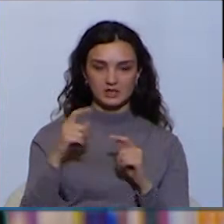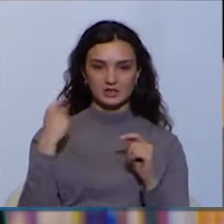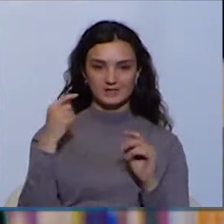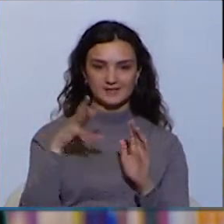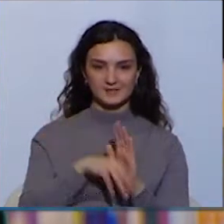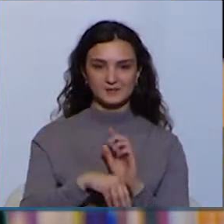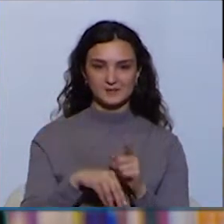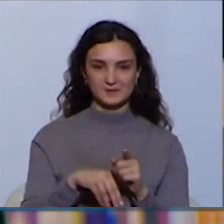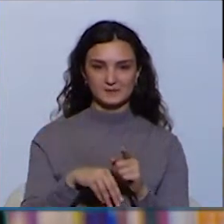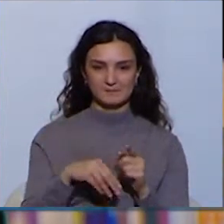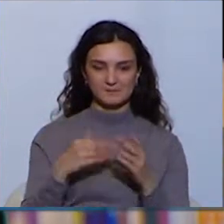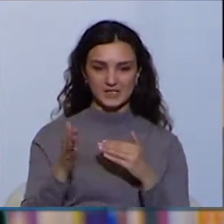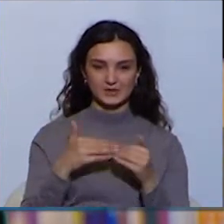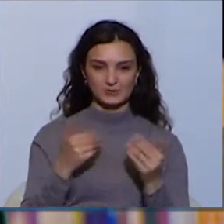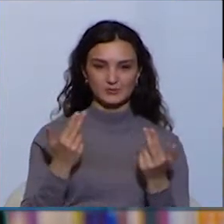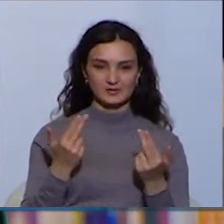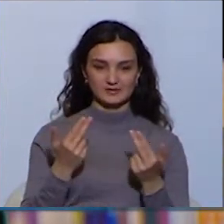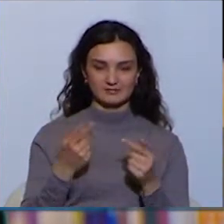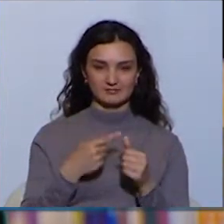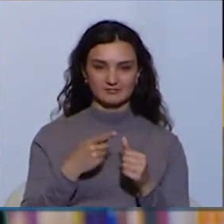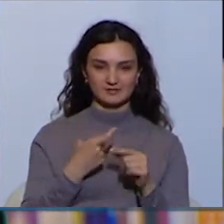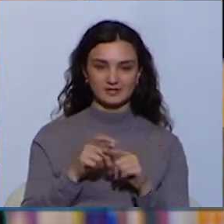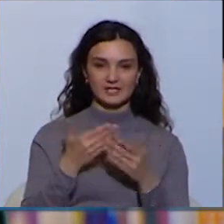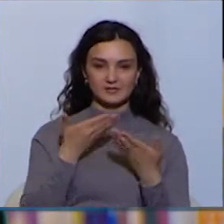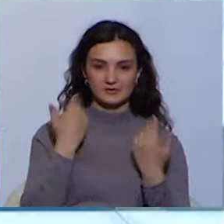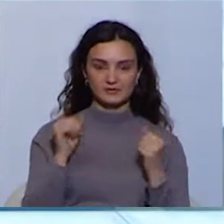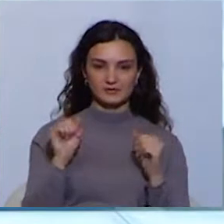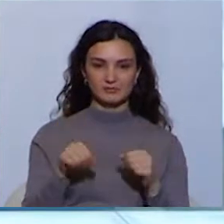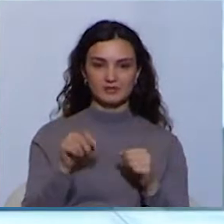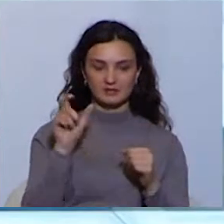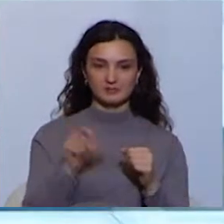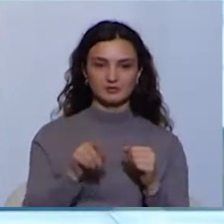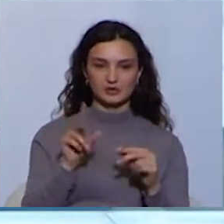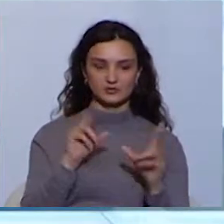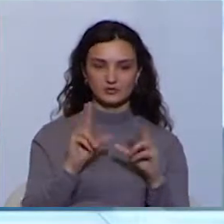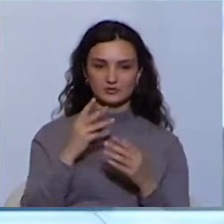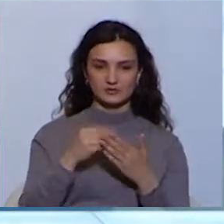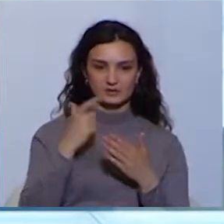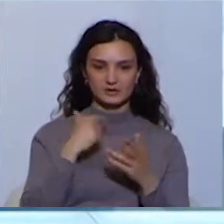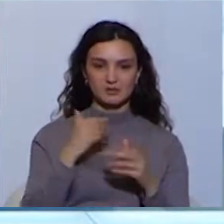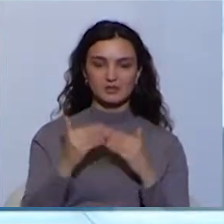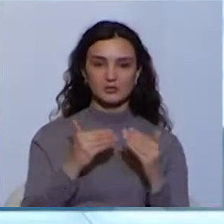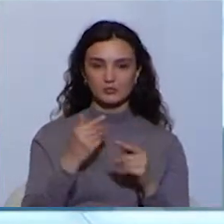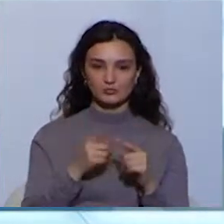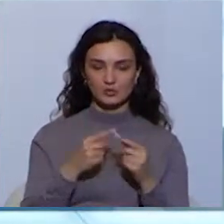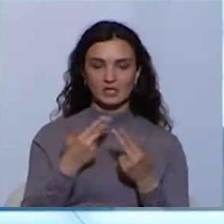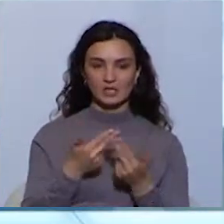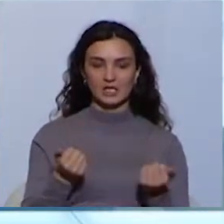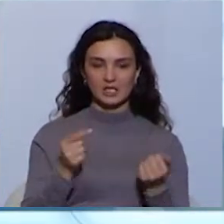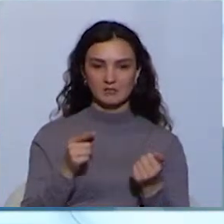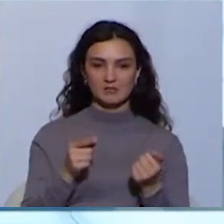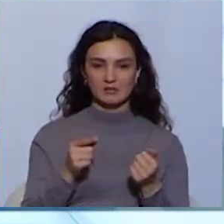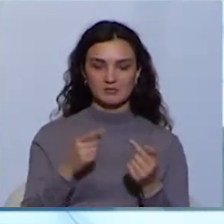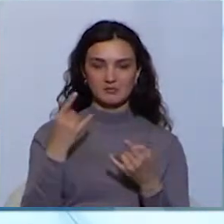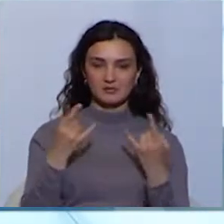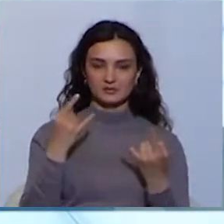გადაცემაში. პრაქტიკულად. ანუ ძალიან ადვილად შეიძლება ადამიანმა ჩათვალოს თავი წარმატებულად, იმით რომ აღიარება მას